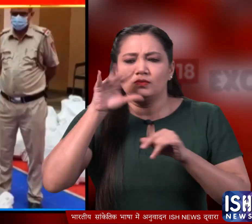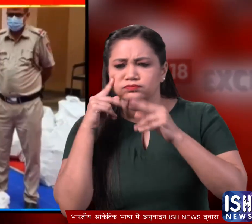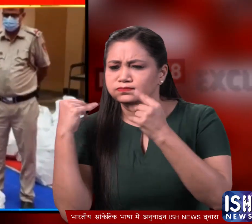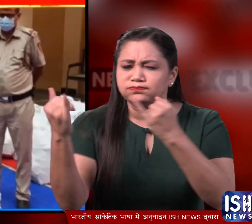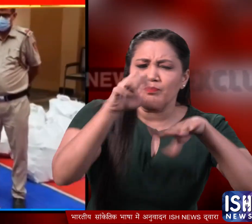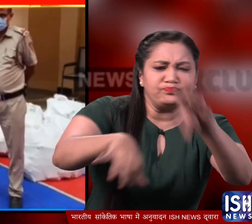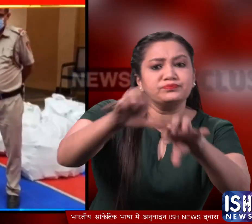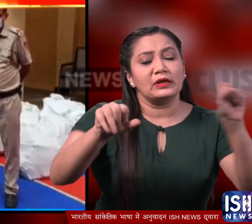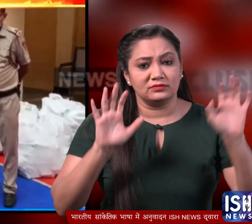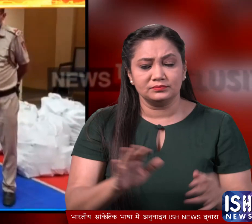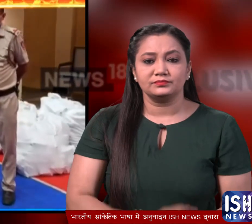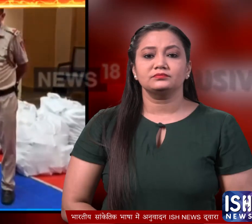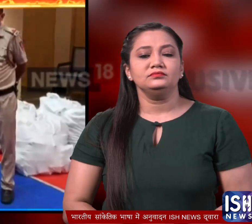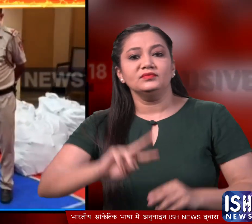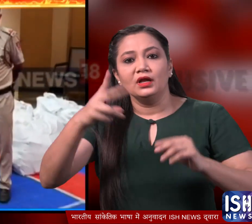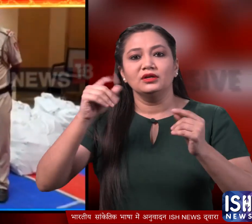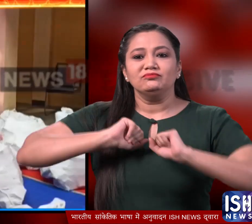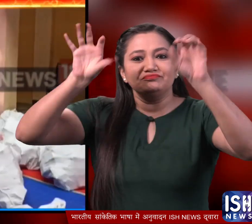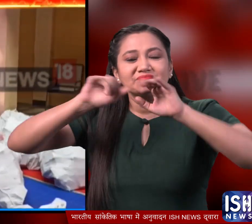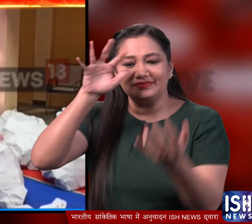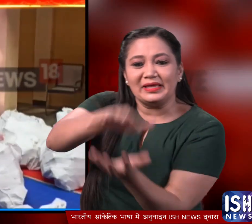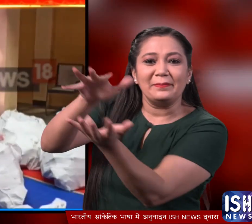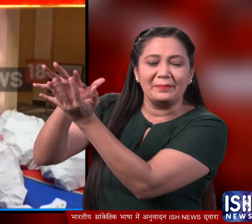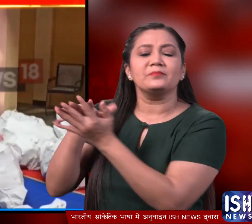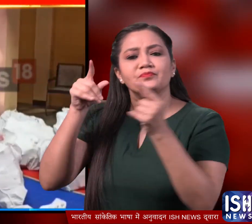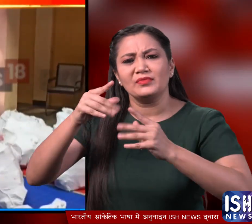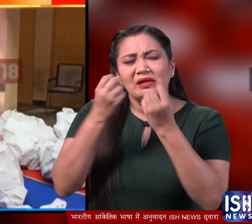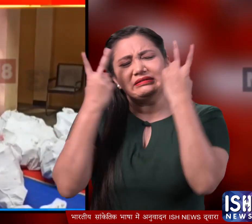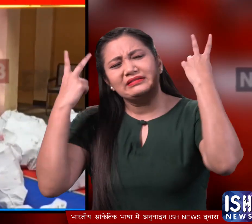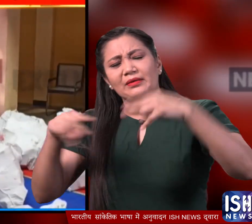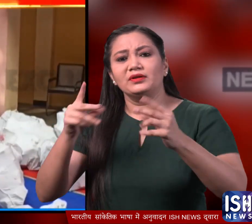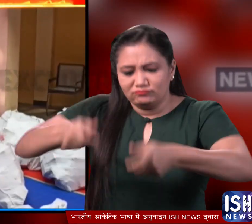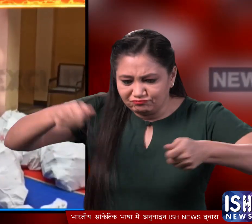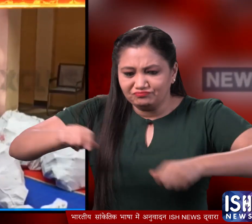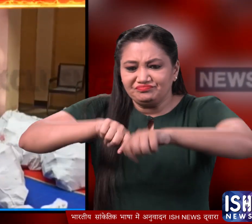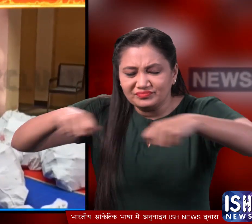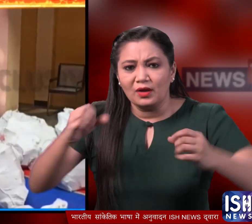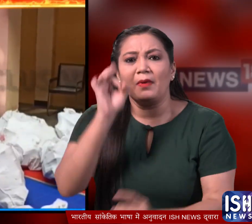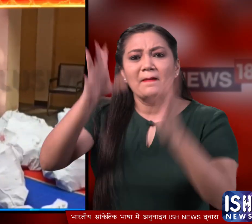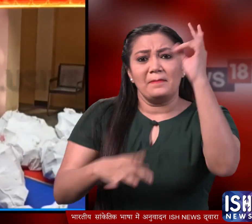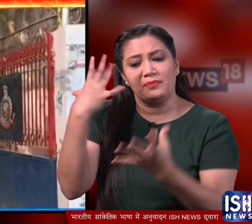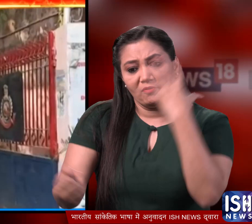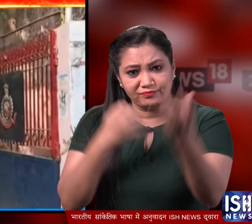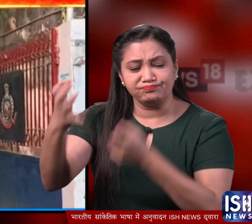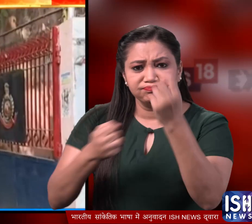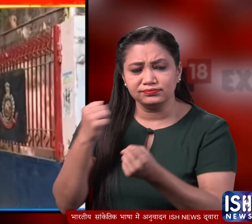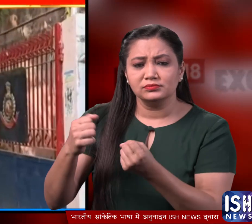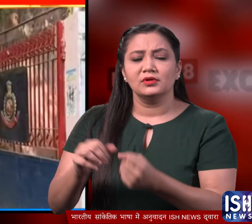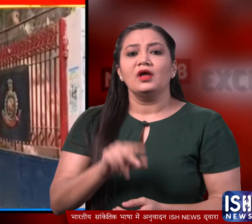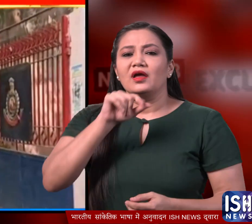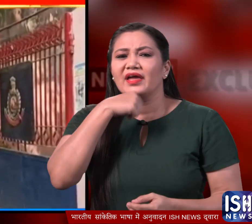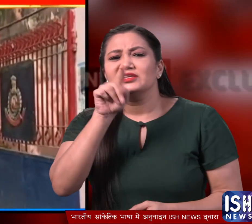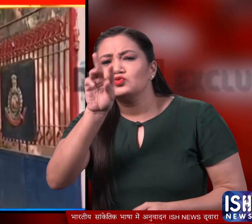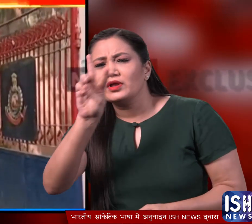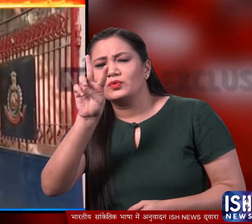جبکہ دوسری کارروائی صدر بازار علاقے کے ہی ایک گودام پر ہوئی وہاں سے پولیس ٹیم نے بڑی ماترہ میں بوریوں میں بند پٹاکے ضبط کیے اور تیتیس